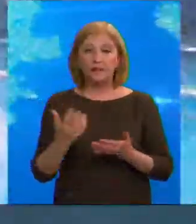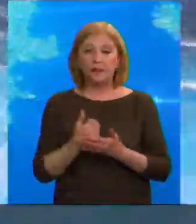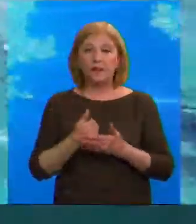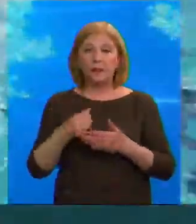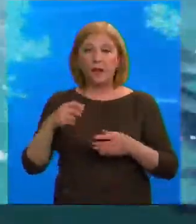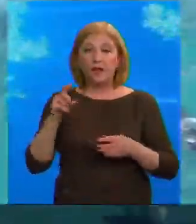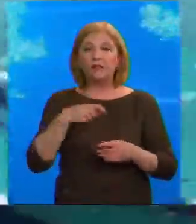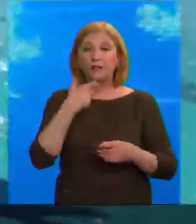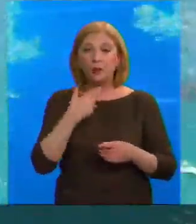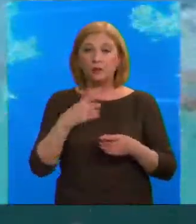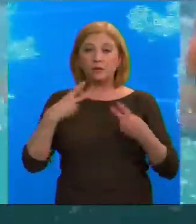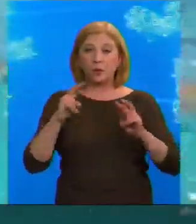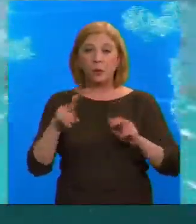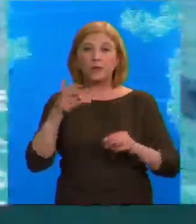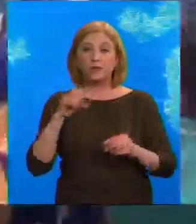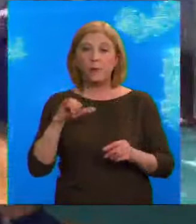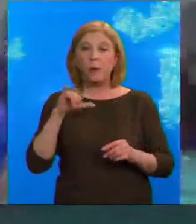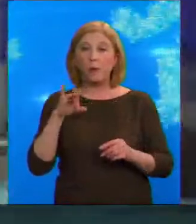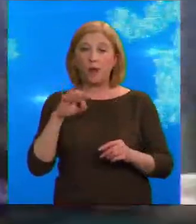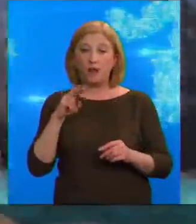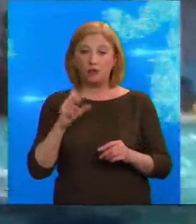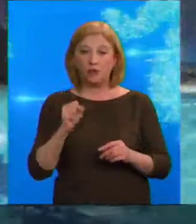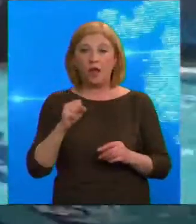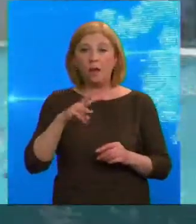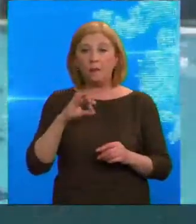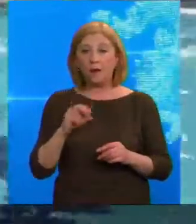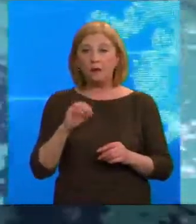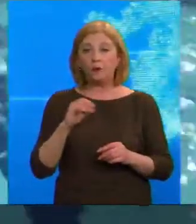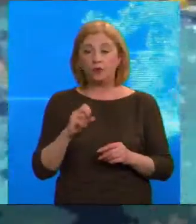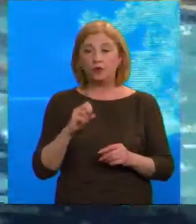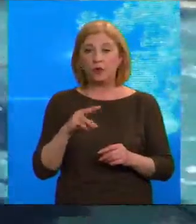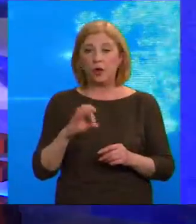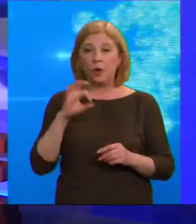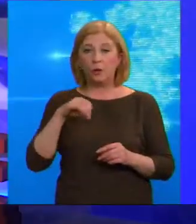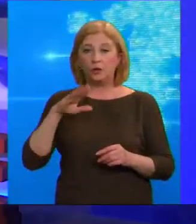ватерполистки златоустовского клуба «Динамо Уралочка». Андрей Михалюк, Валерий Кичченко, ОТВ.